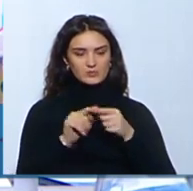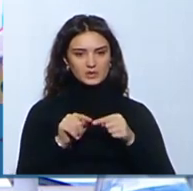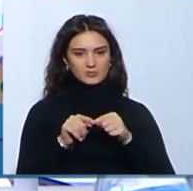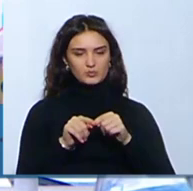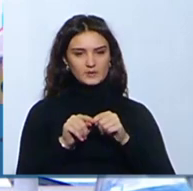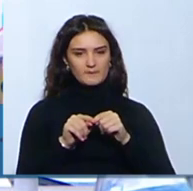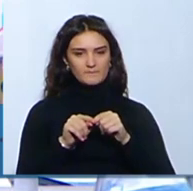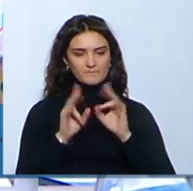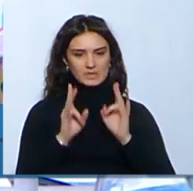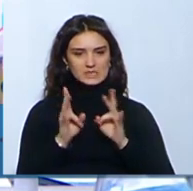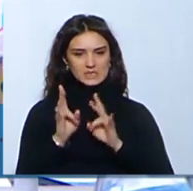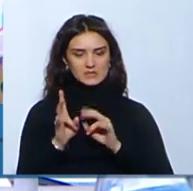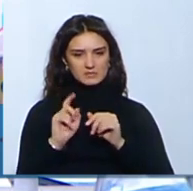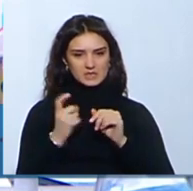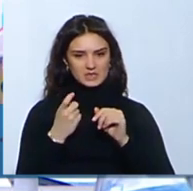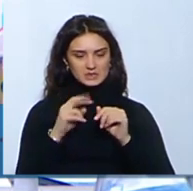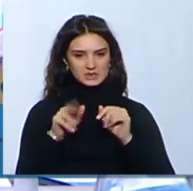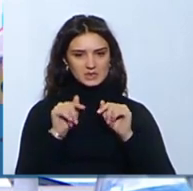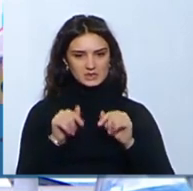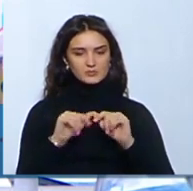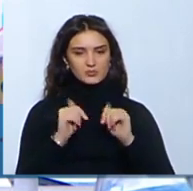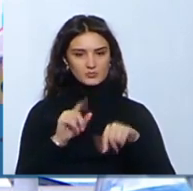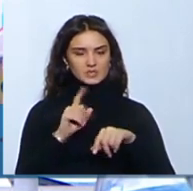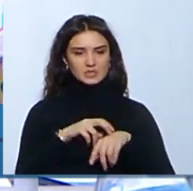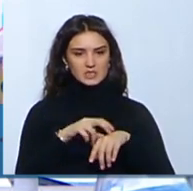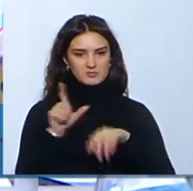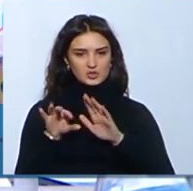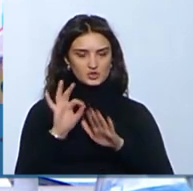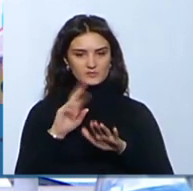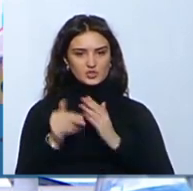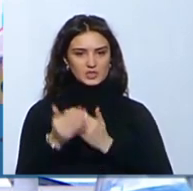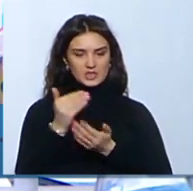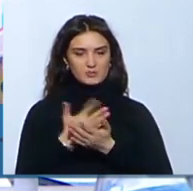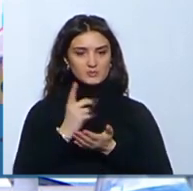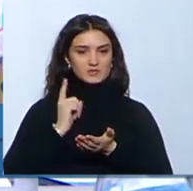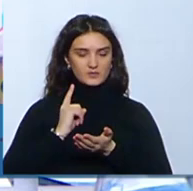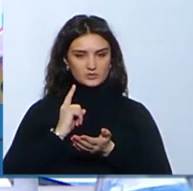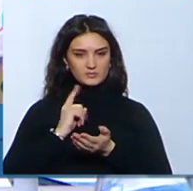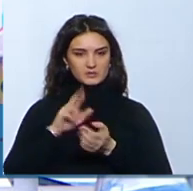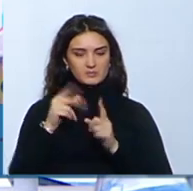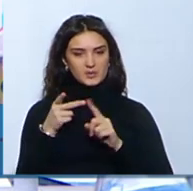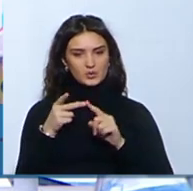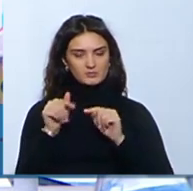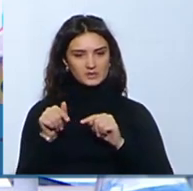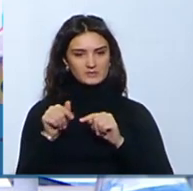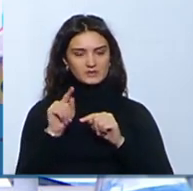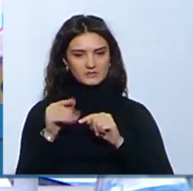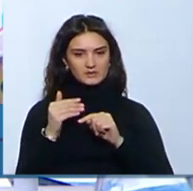დამოკიდებული დაზიანების ხარისხი და ის ტაქტიკა, რომელსაც ექიმი ეჩვევს და შედეგები, რომელსაც ველოდებით. მეორე მხრივ